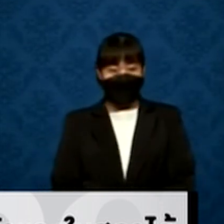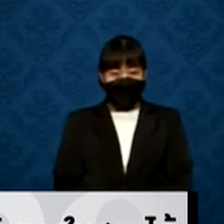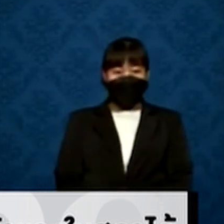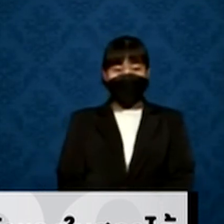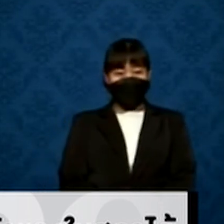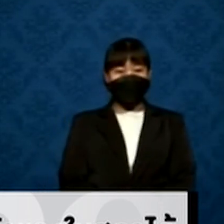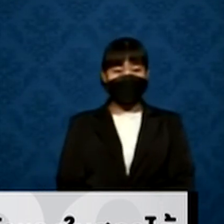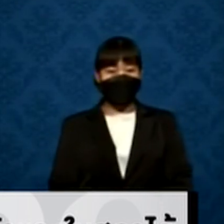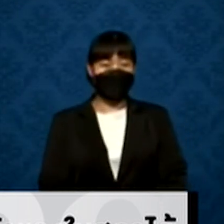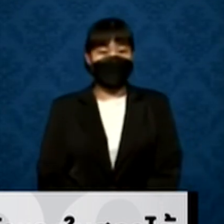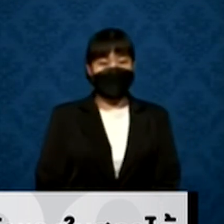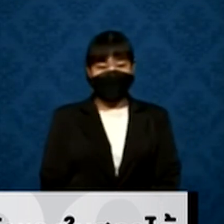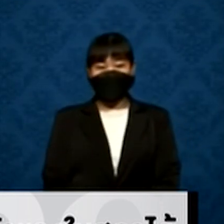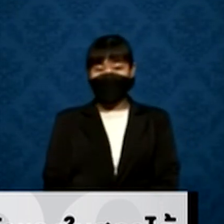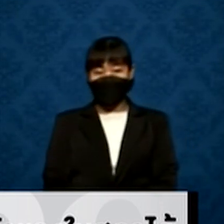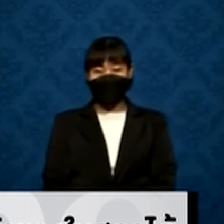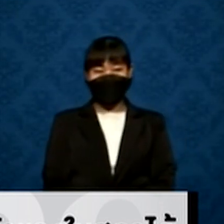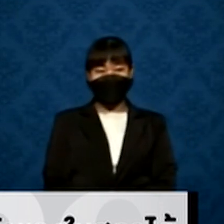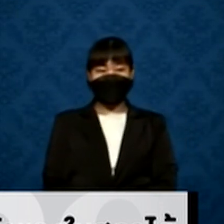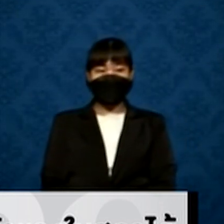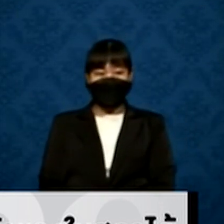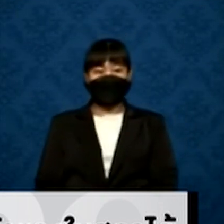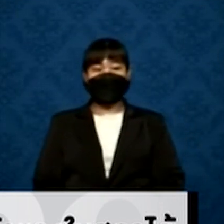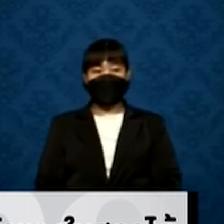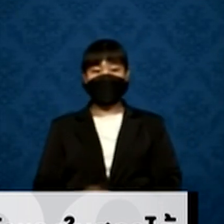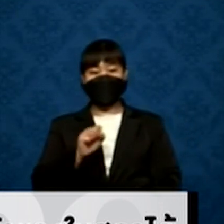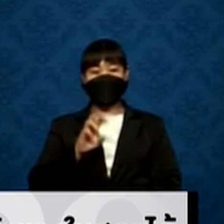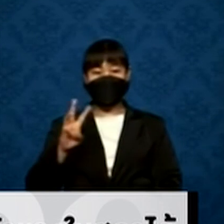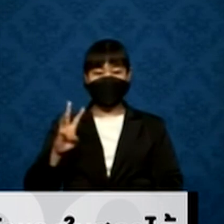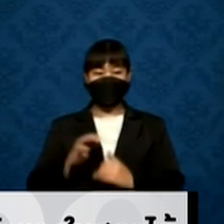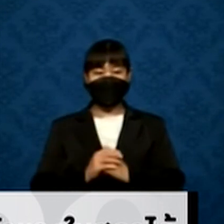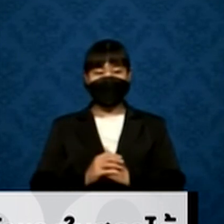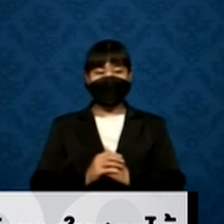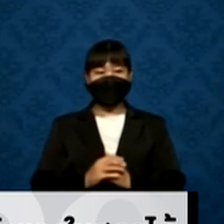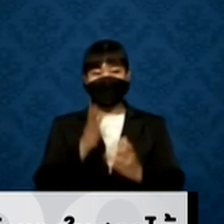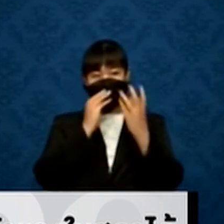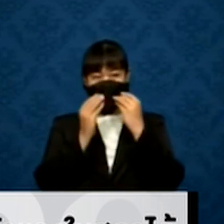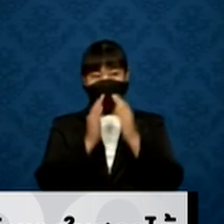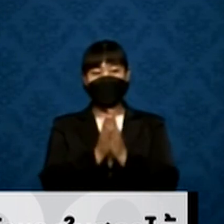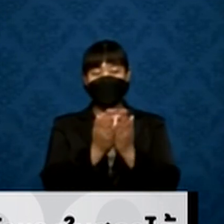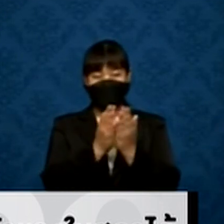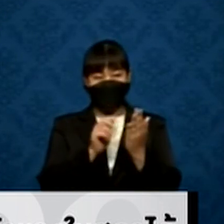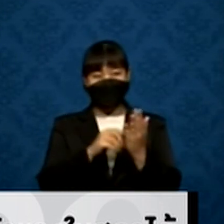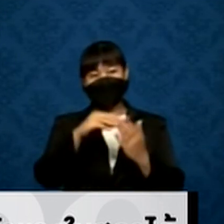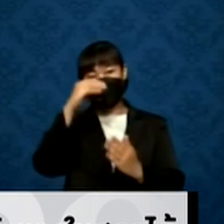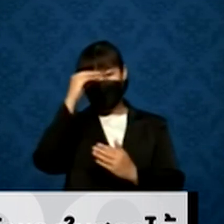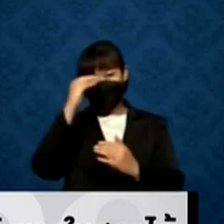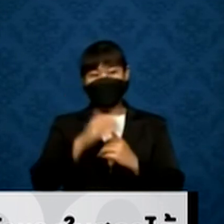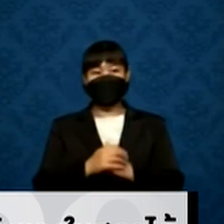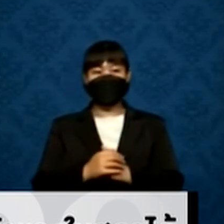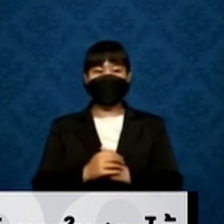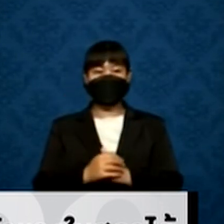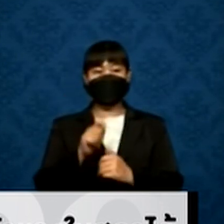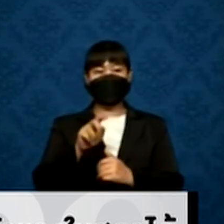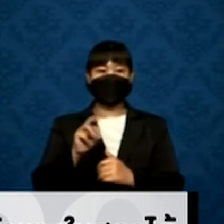พรบการเข้าชื่อเสนอกฎหมายปี 6 4มาตรา 5เมื่อในปีบุตรเป็นผู้แทนของประชาชนผู้มีสิทธิ์เลือกตั้งที่เข้าชื่อเสนอร่างนวลแก้ไข